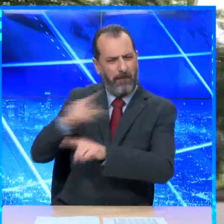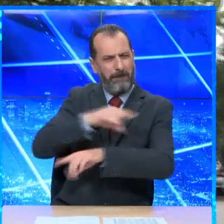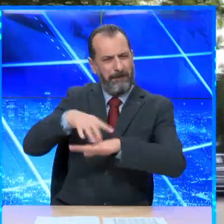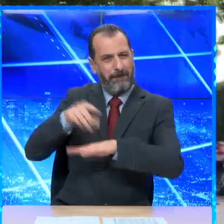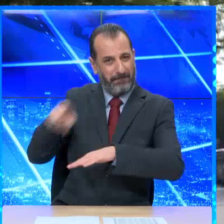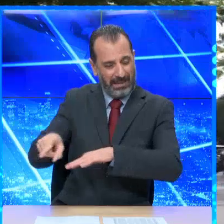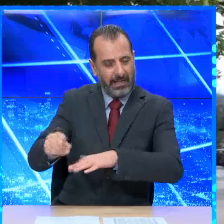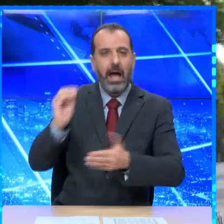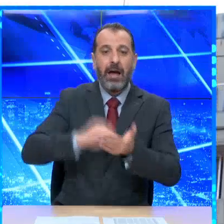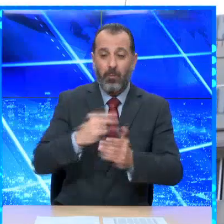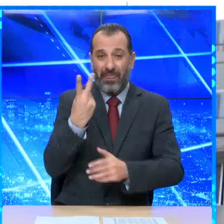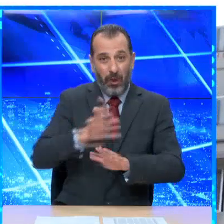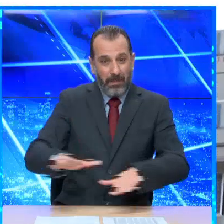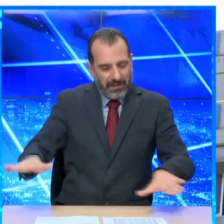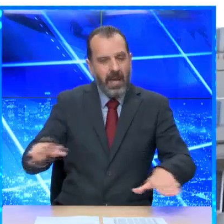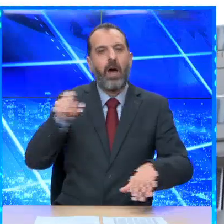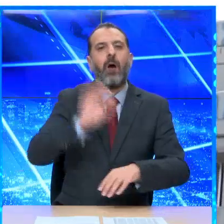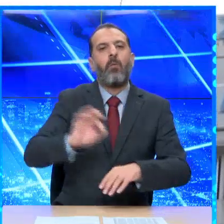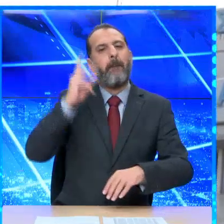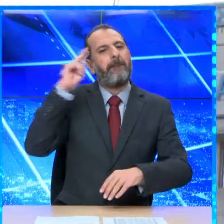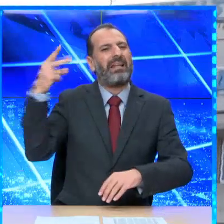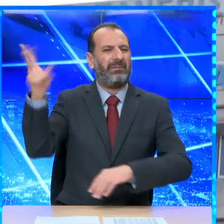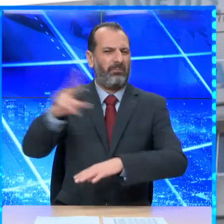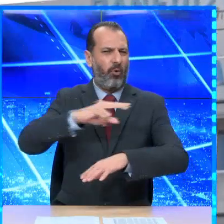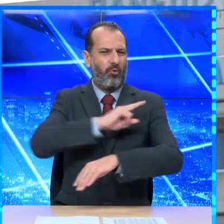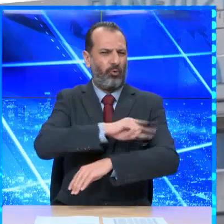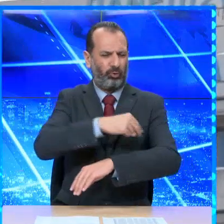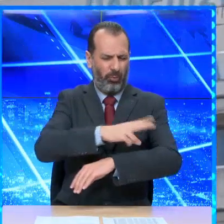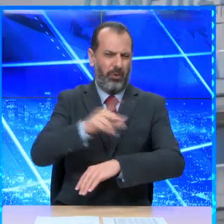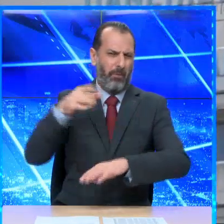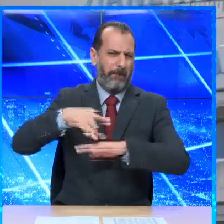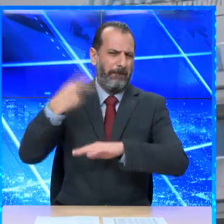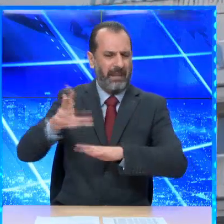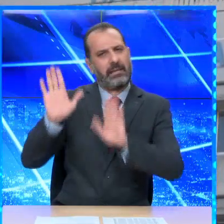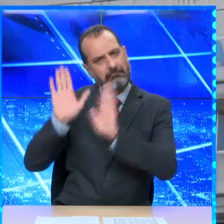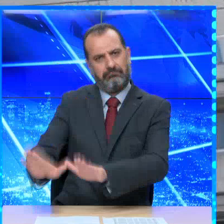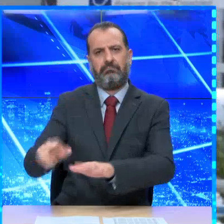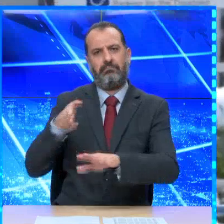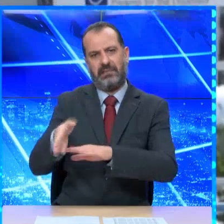ασθενείς νοσηλεύονται στην παιδιατρική κλινική του Πανεπιστημιακού Νοσοκομείου της Πάτρας.